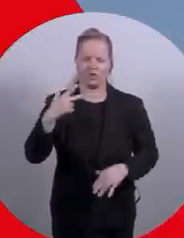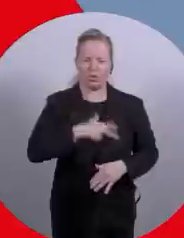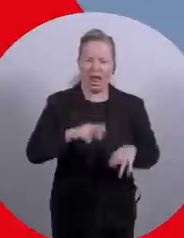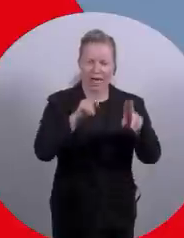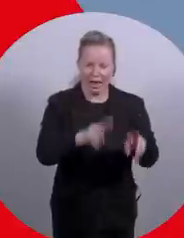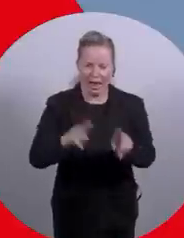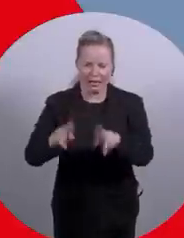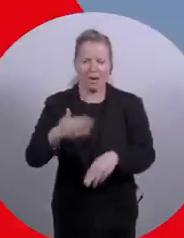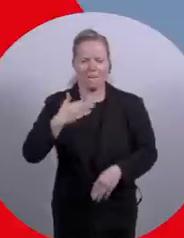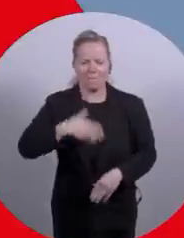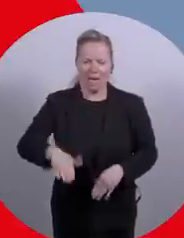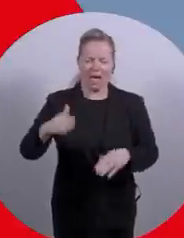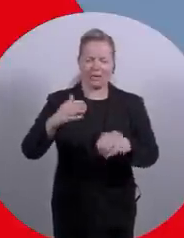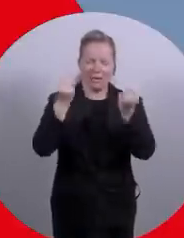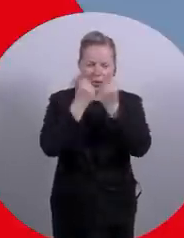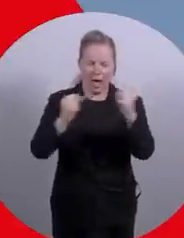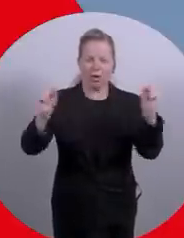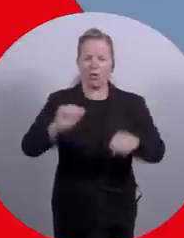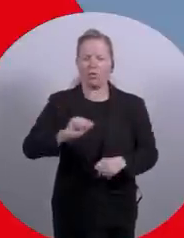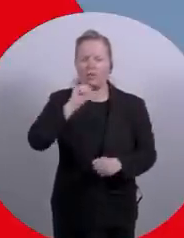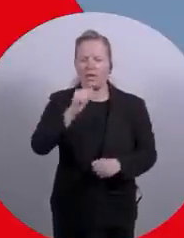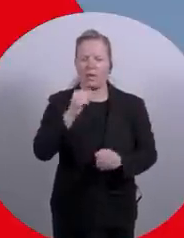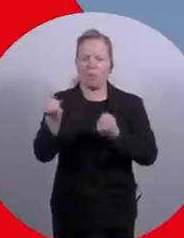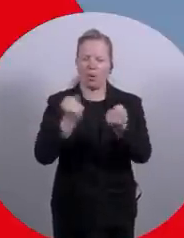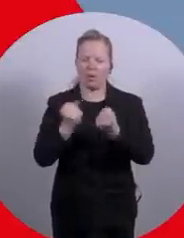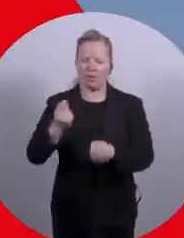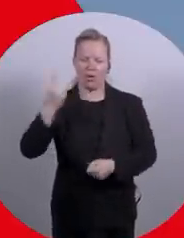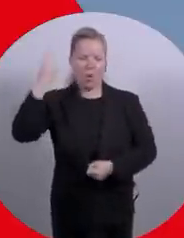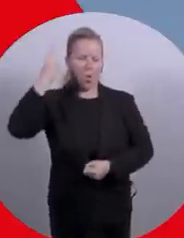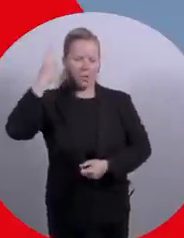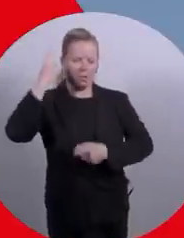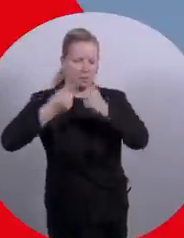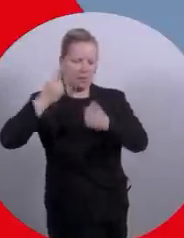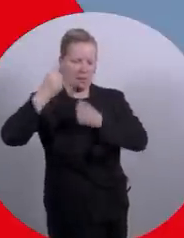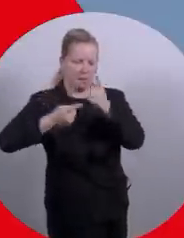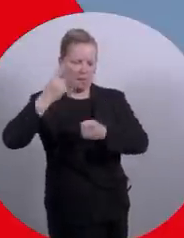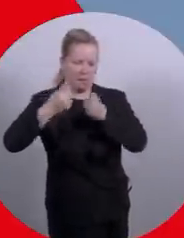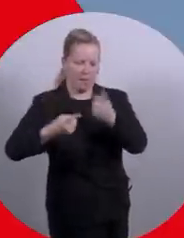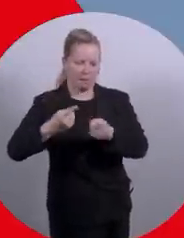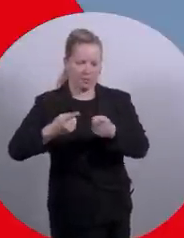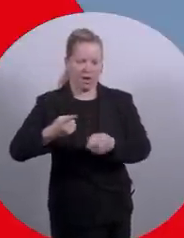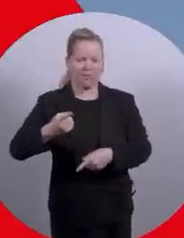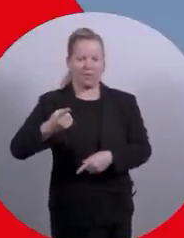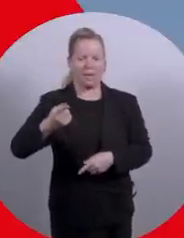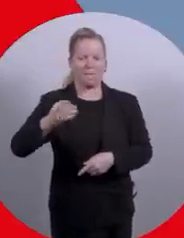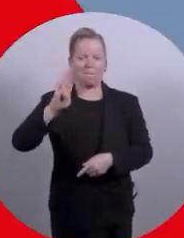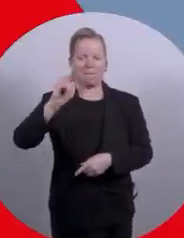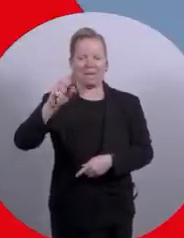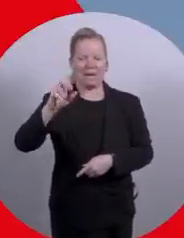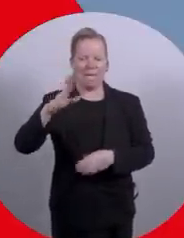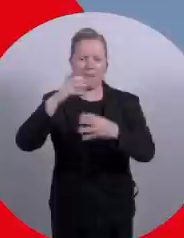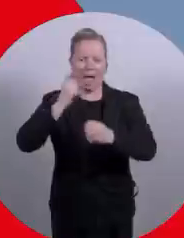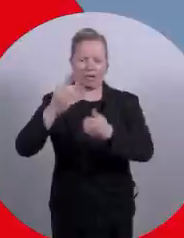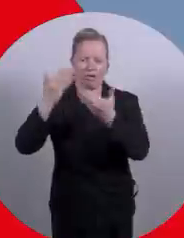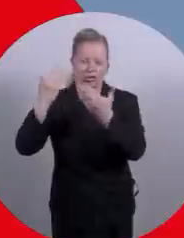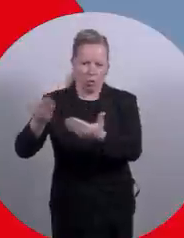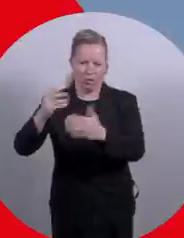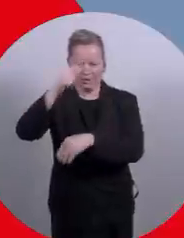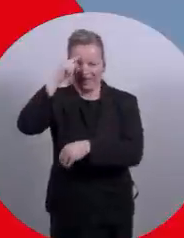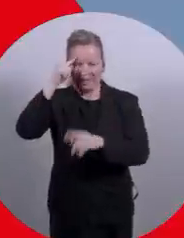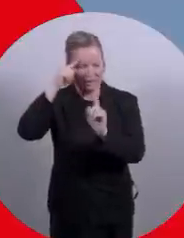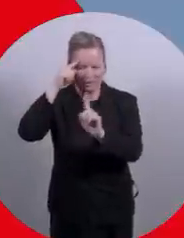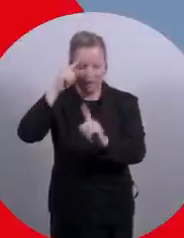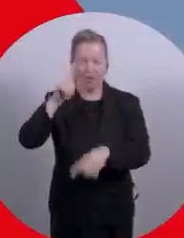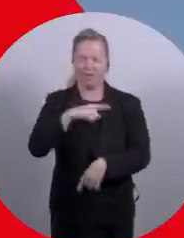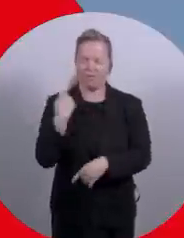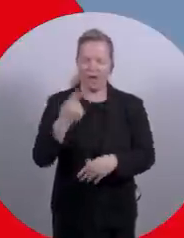mehr Demokratie und nicht eine Politik von oben im Biedermeier schon sind wie das diese Regierung immer wieder getan hat dafür wurden